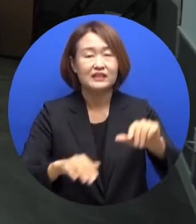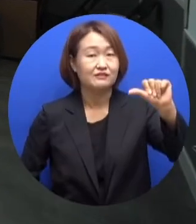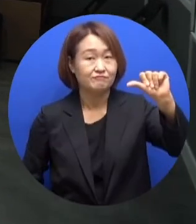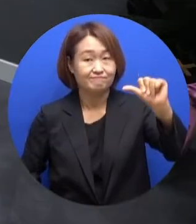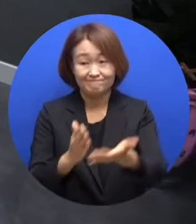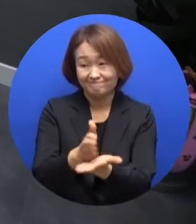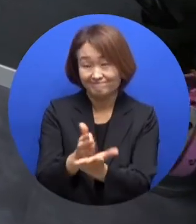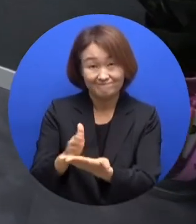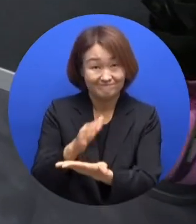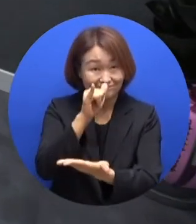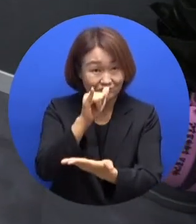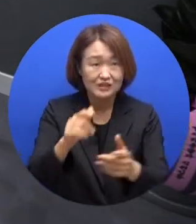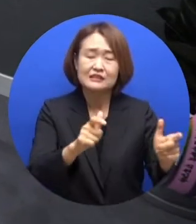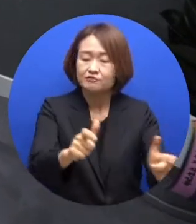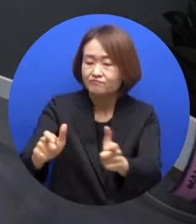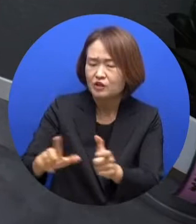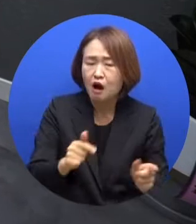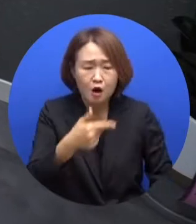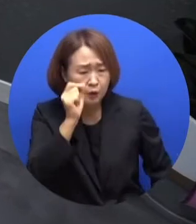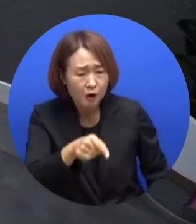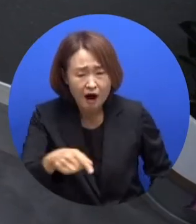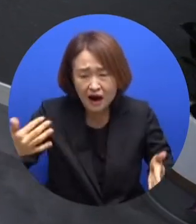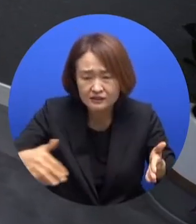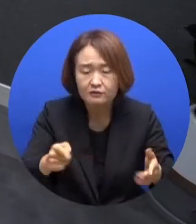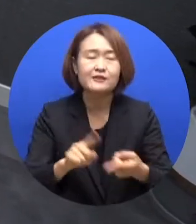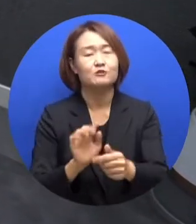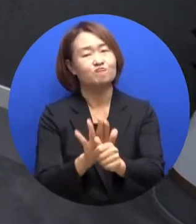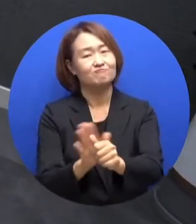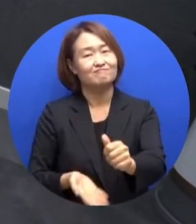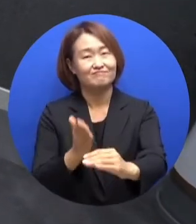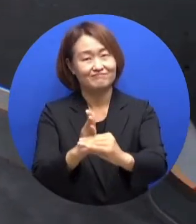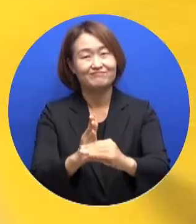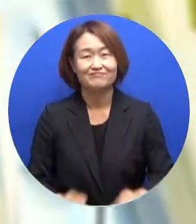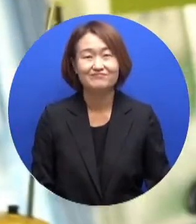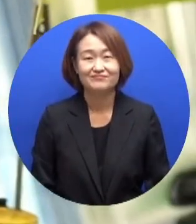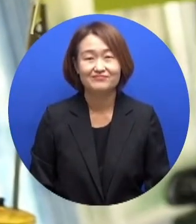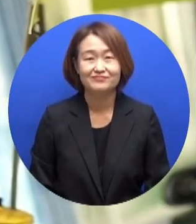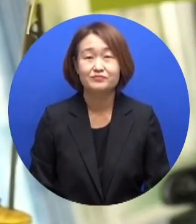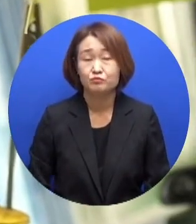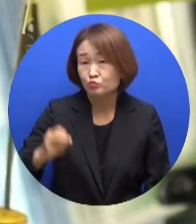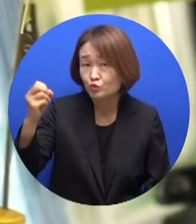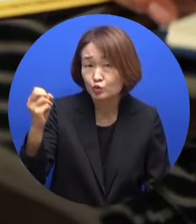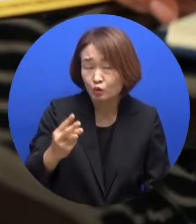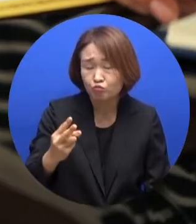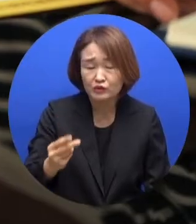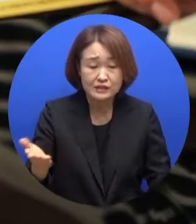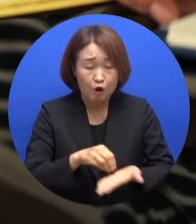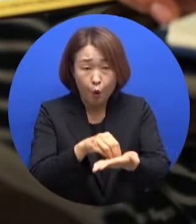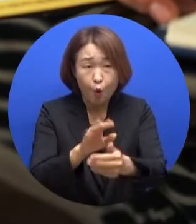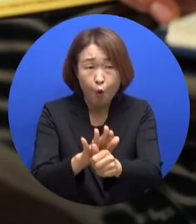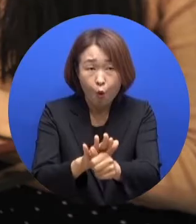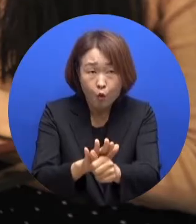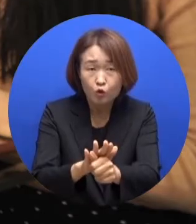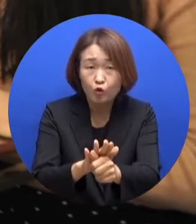5가지 유형으로 나뉘어 지역의 여러 가지 부족한 부분을 채워주고 있습니다. 또 하나의 일자리